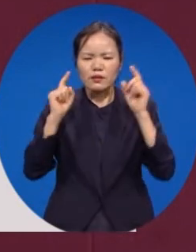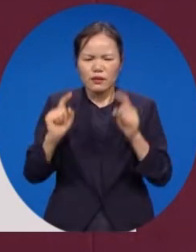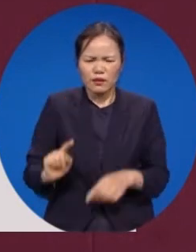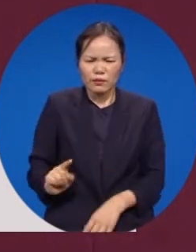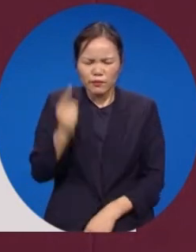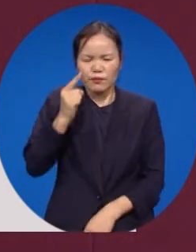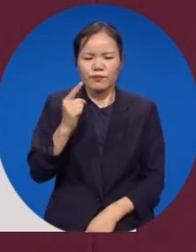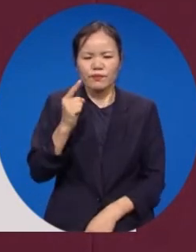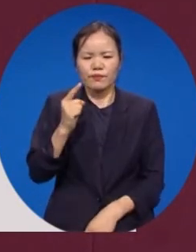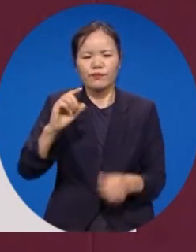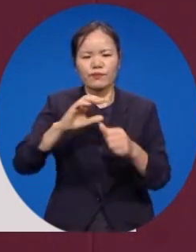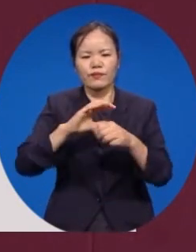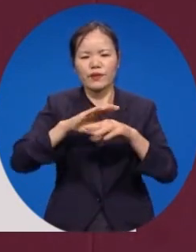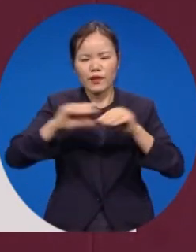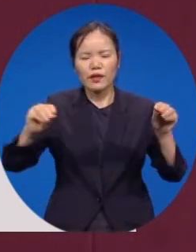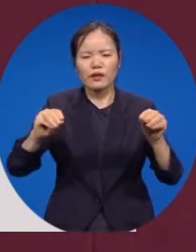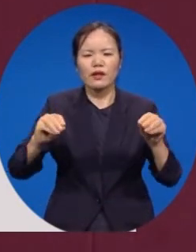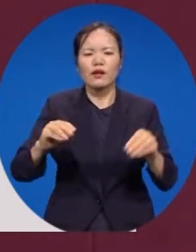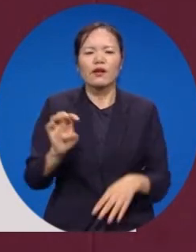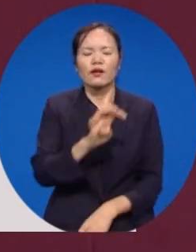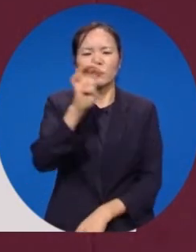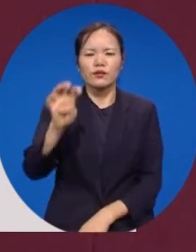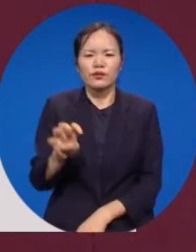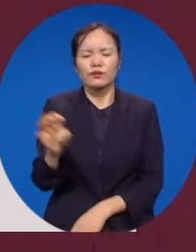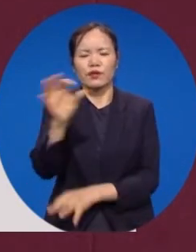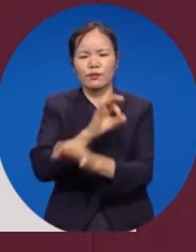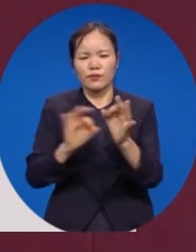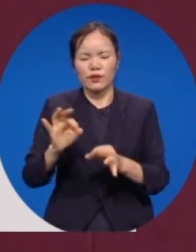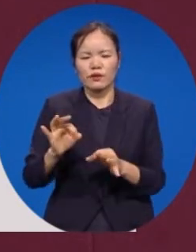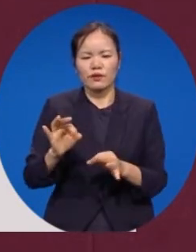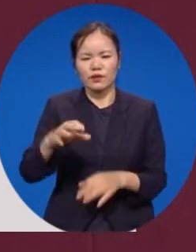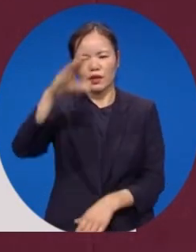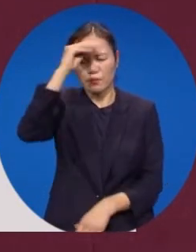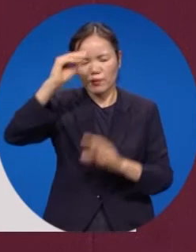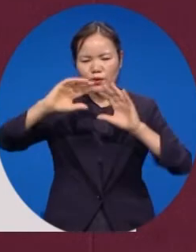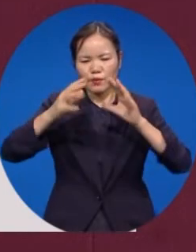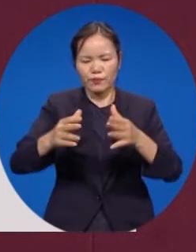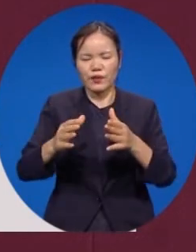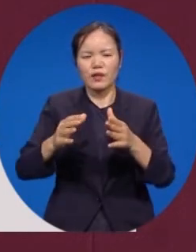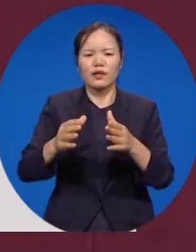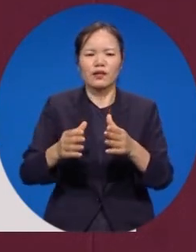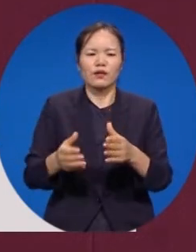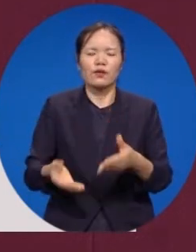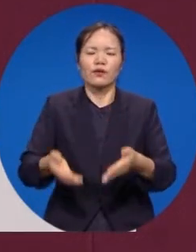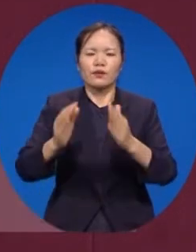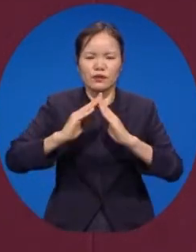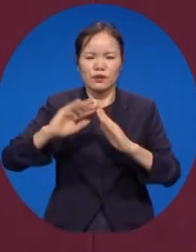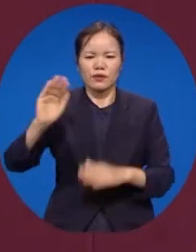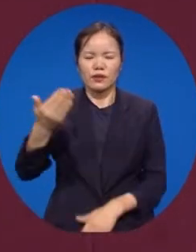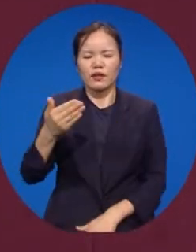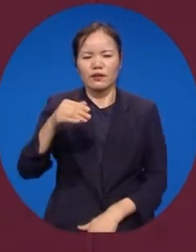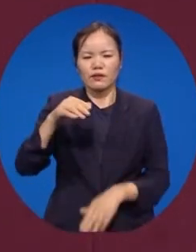벗어나고 유럽의 경제 모범국으로 우뚝 선 과정을 이 정부는 배워야 합니다.